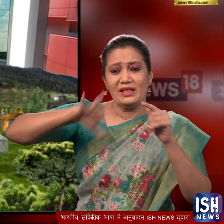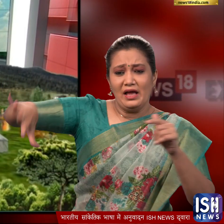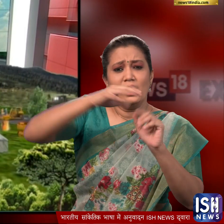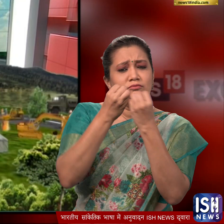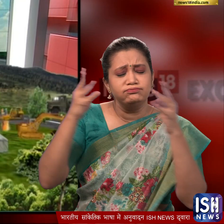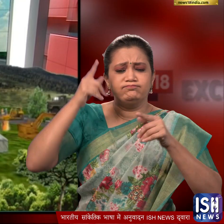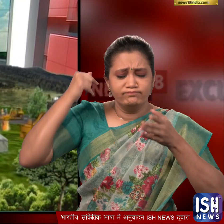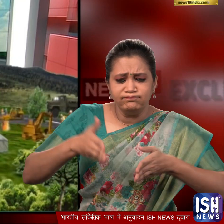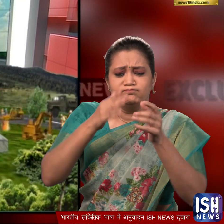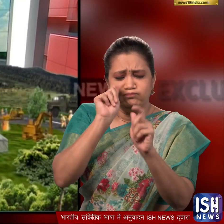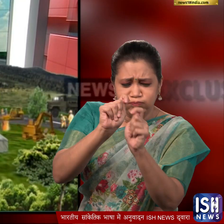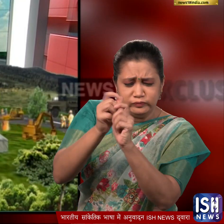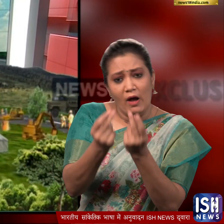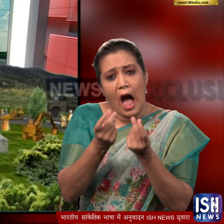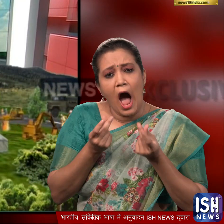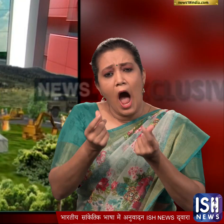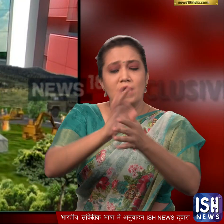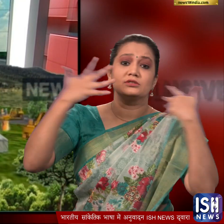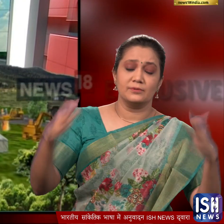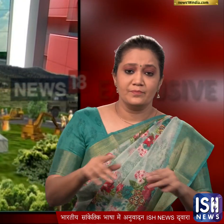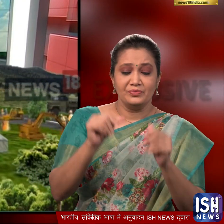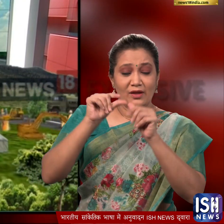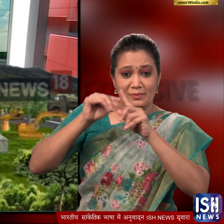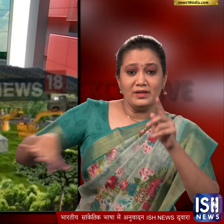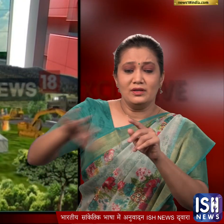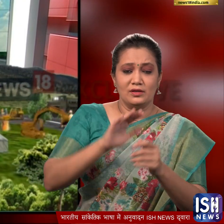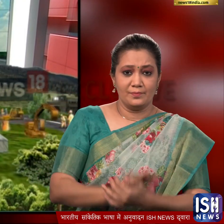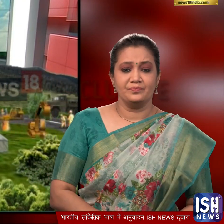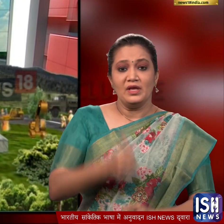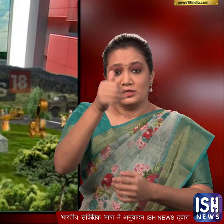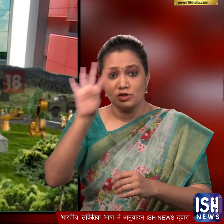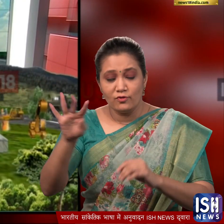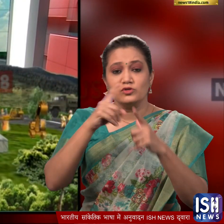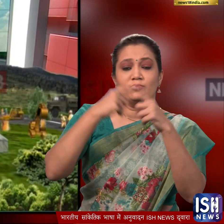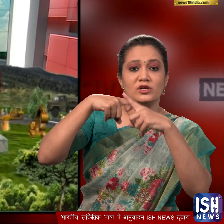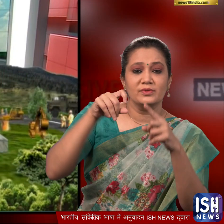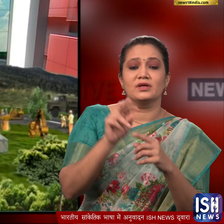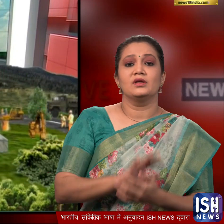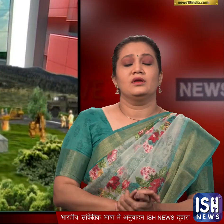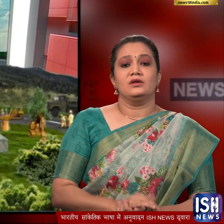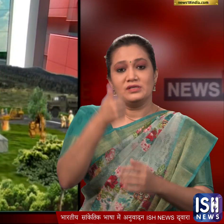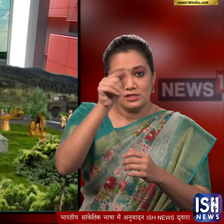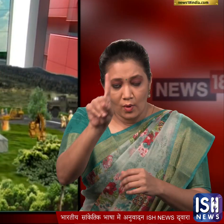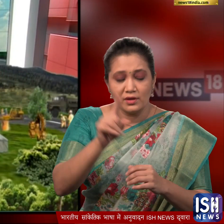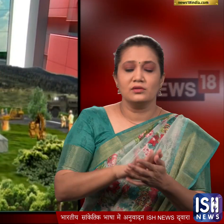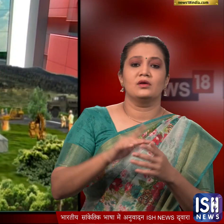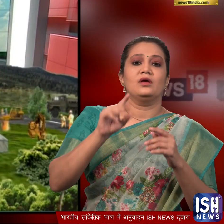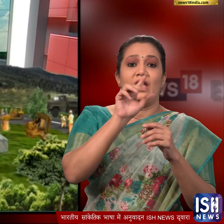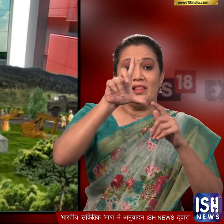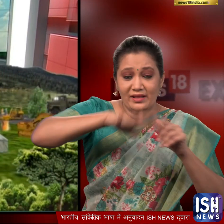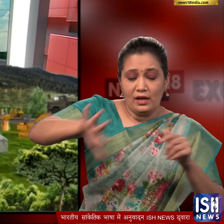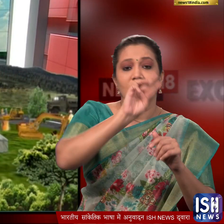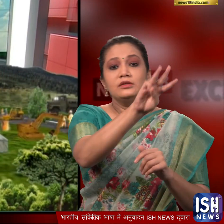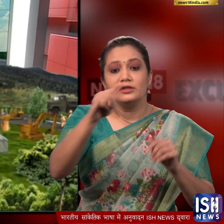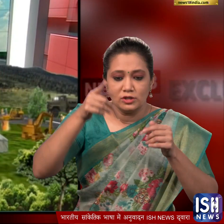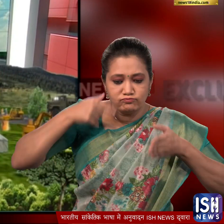और लद्दाख में सड़कें बनाने का काम काफी तेजी से किया गया। अरुणाचल प्रदेश में 64, जम्मू कश्मीर में 61 तो लद्दाख में 43